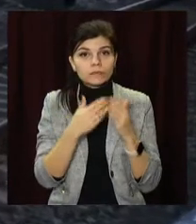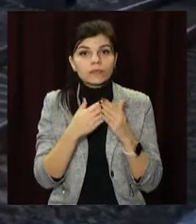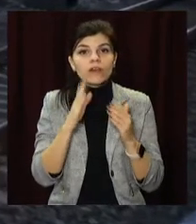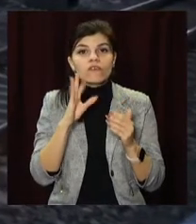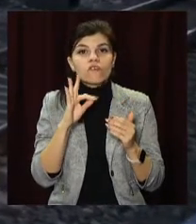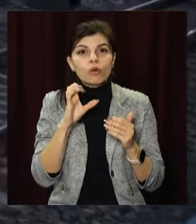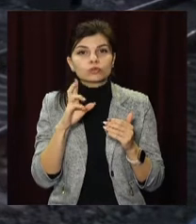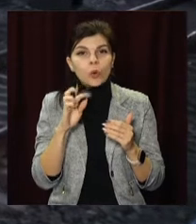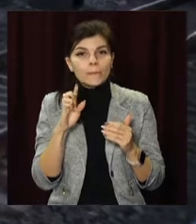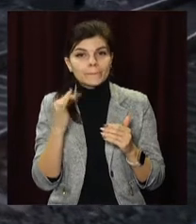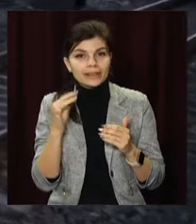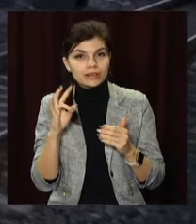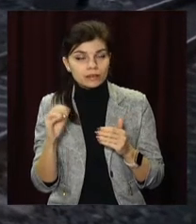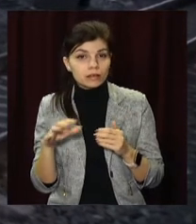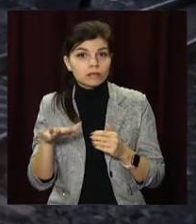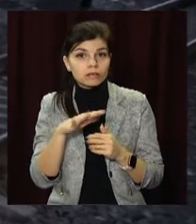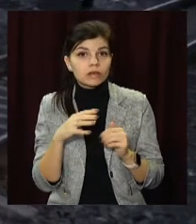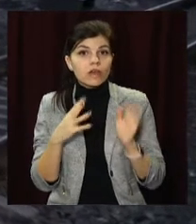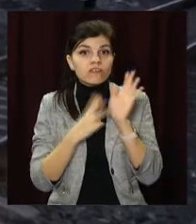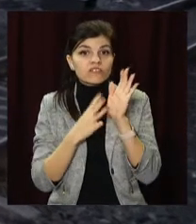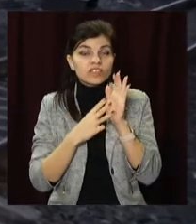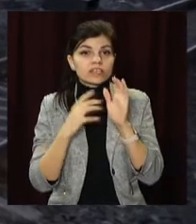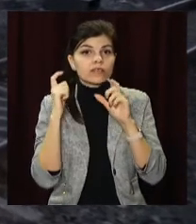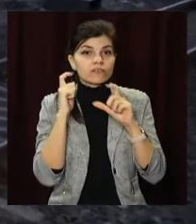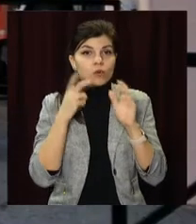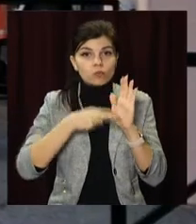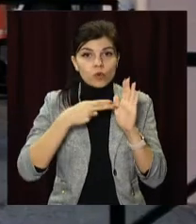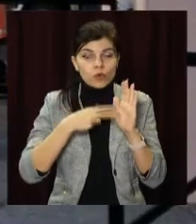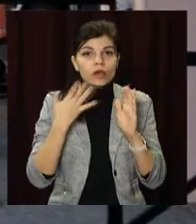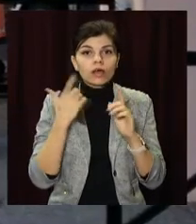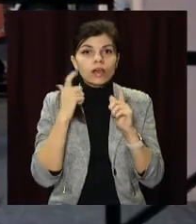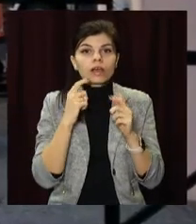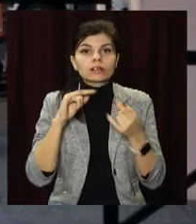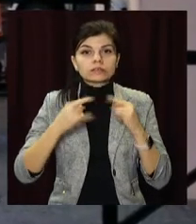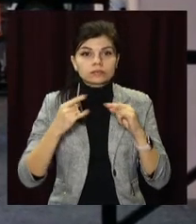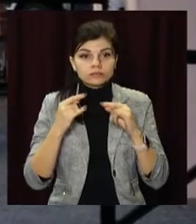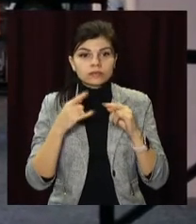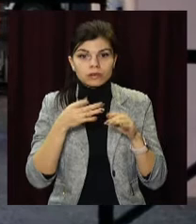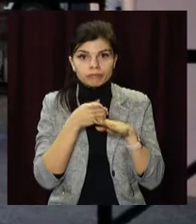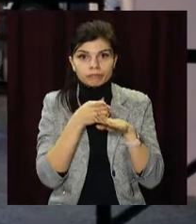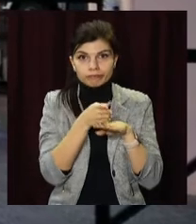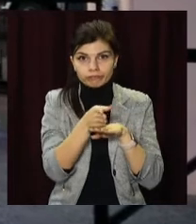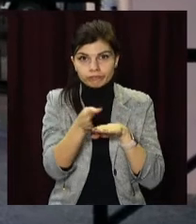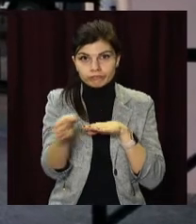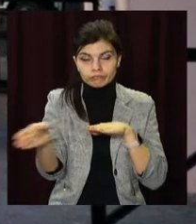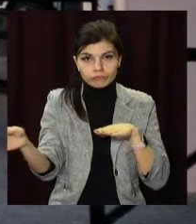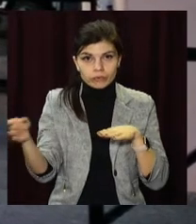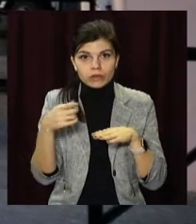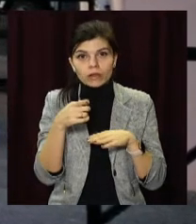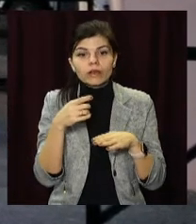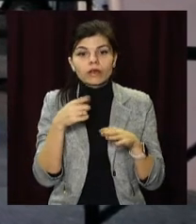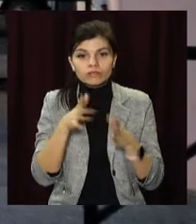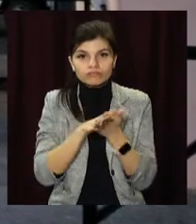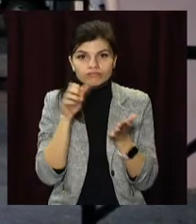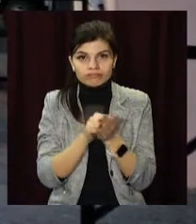у Верхньодніпровському районі 8 вагонів вантажного потягу, що перевозили цеглу, зійшли з колії. Вагони знесли електроопору та